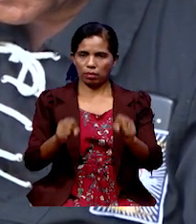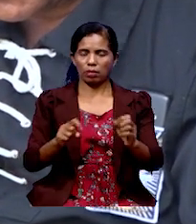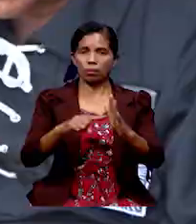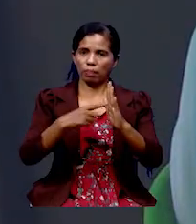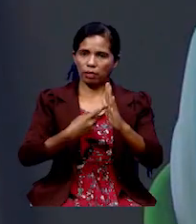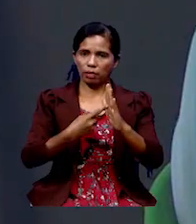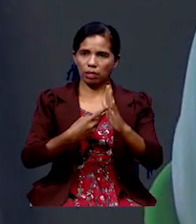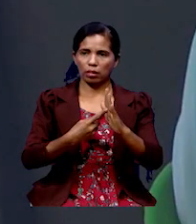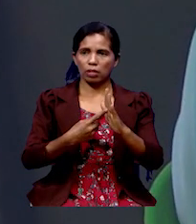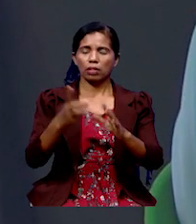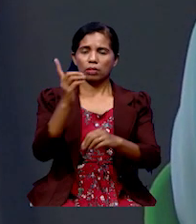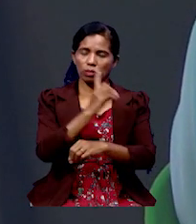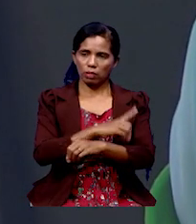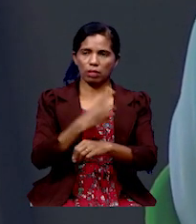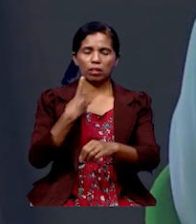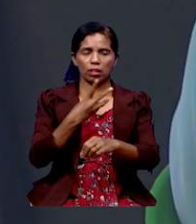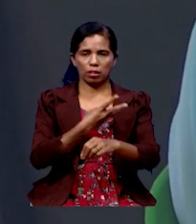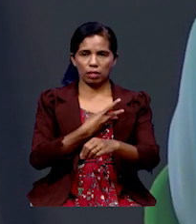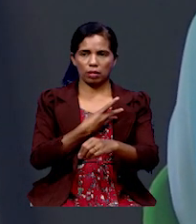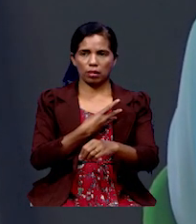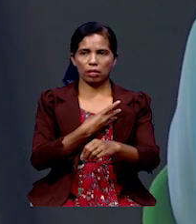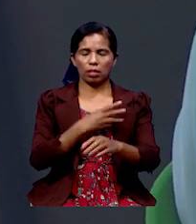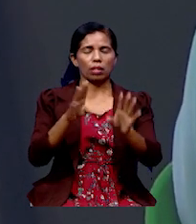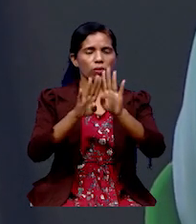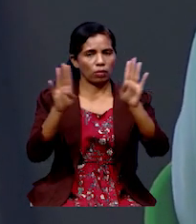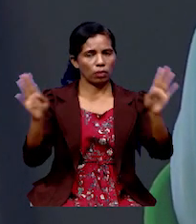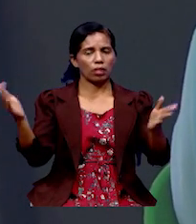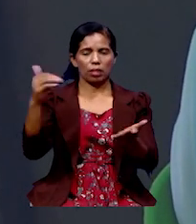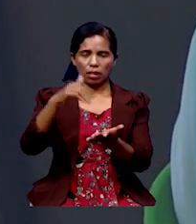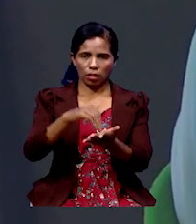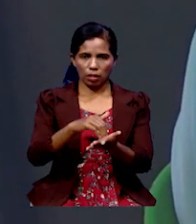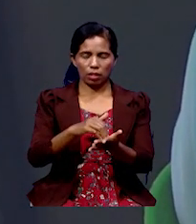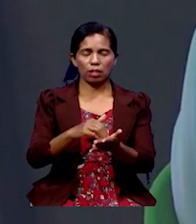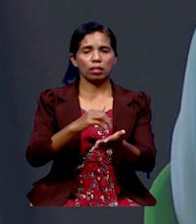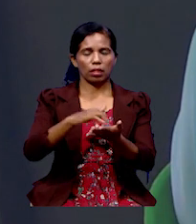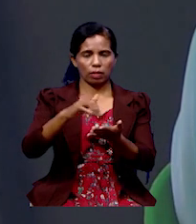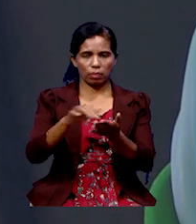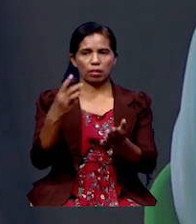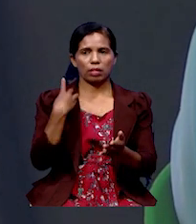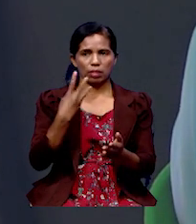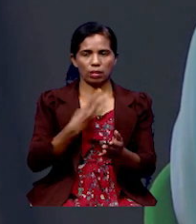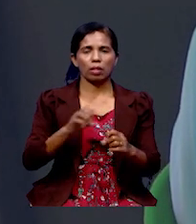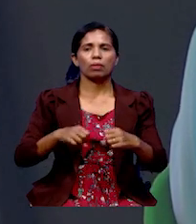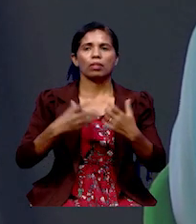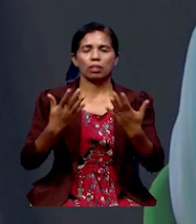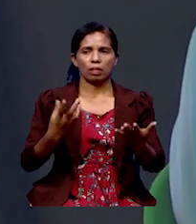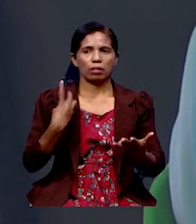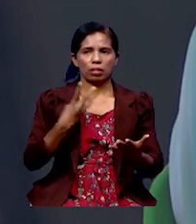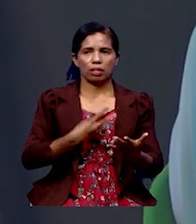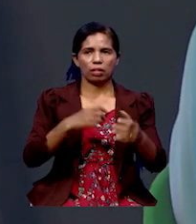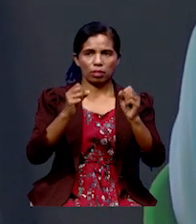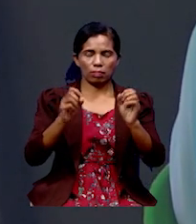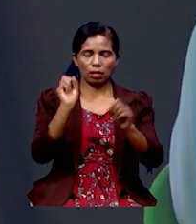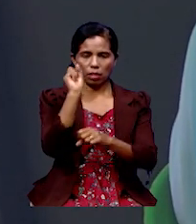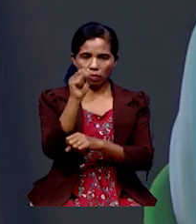ahuhusi ohi, ita tu kuando reabertura ka loke filafali terenu ba ita, o ino sama kita bele kakru